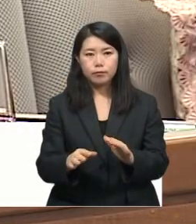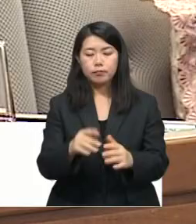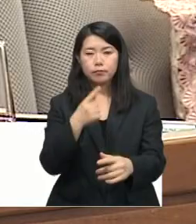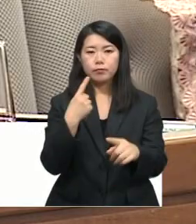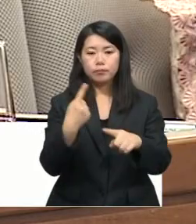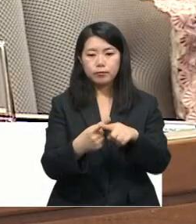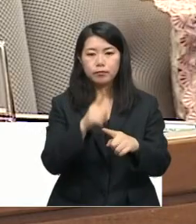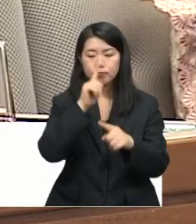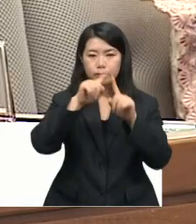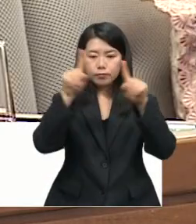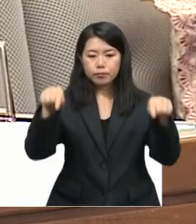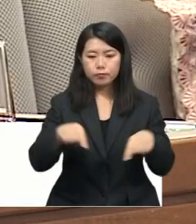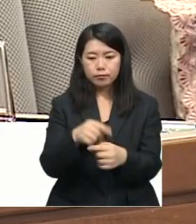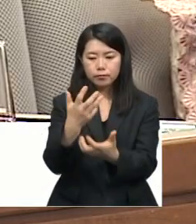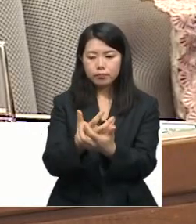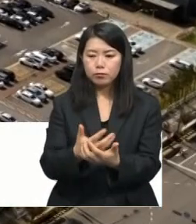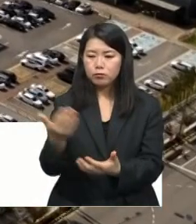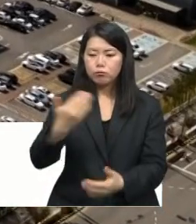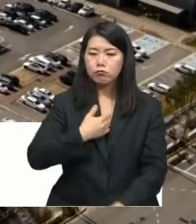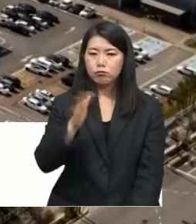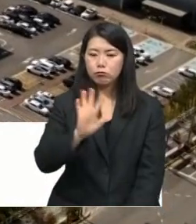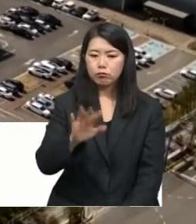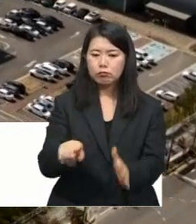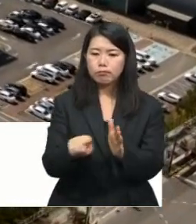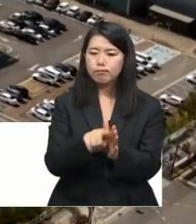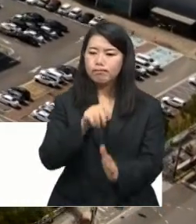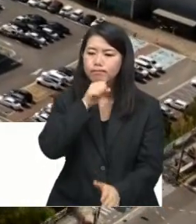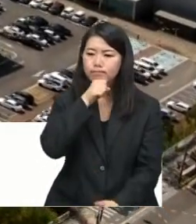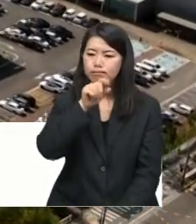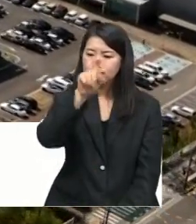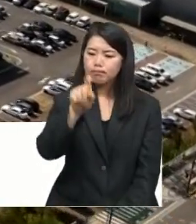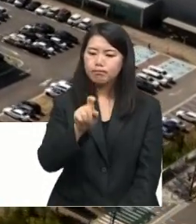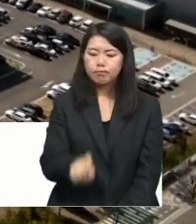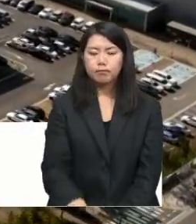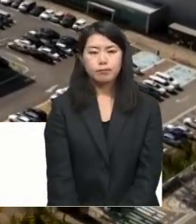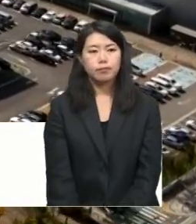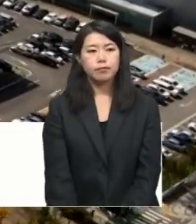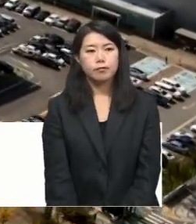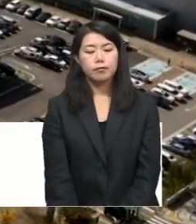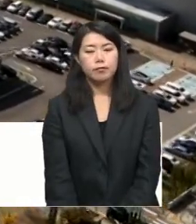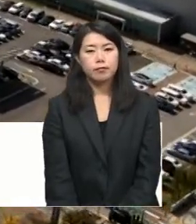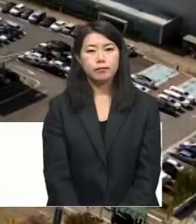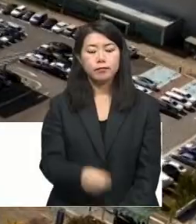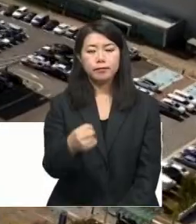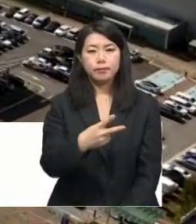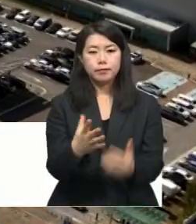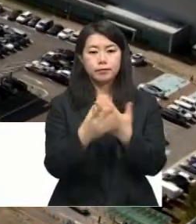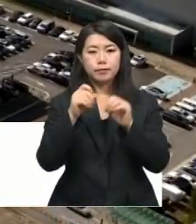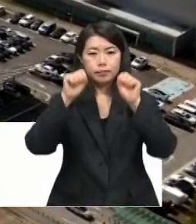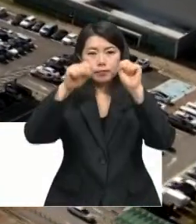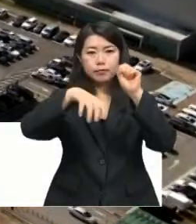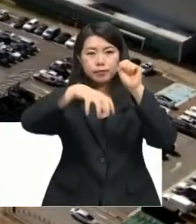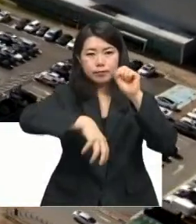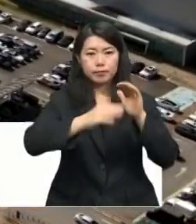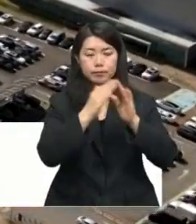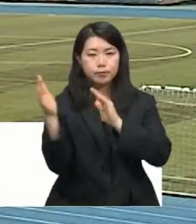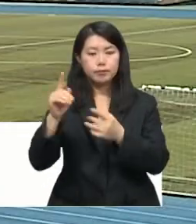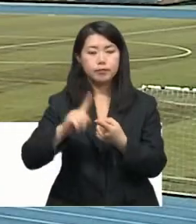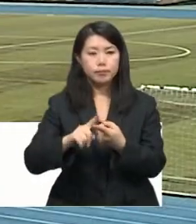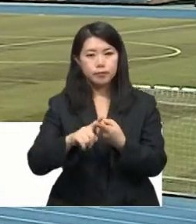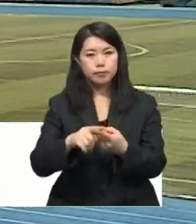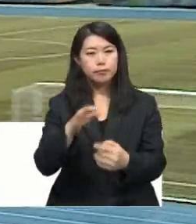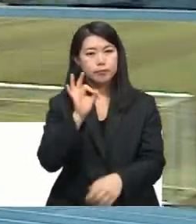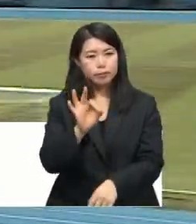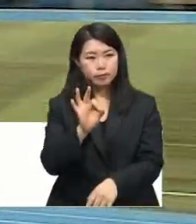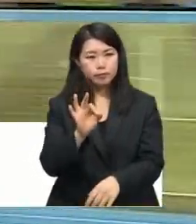보고서 자료 요구에 불응하는 등 신뢰성의 의문이 제기된다고 밝혔습니다이 또 종합운동장 이전 용역과 관련된